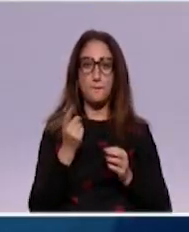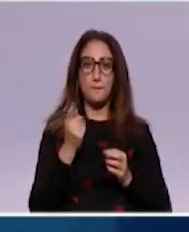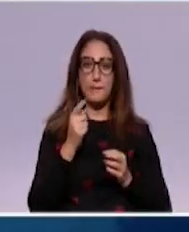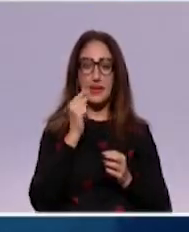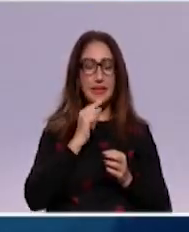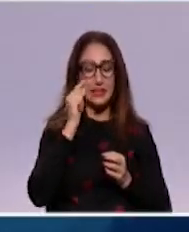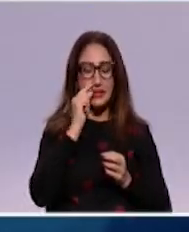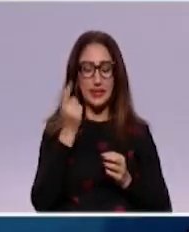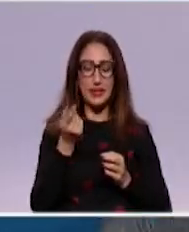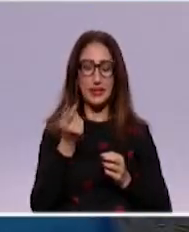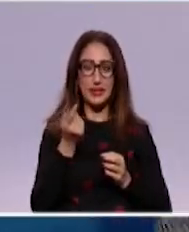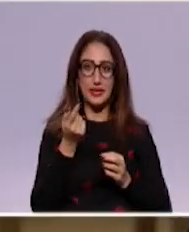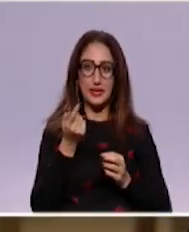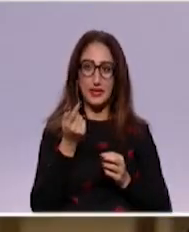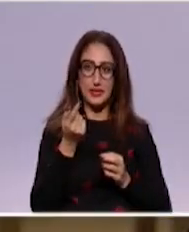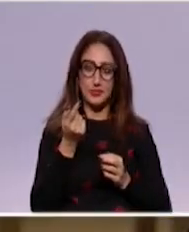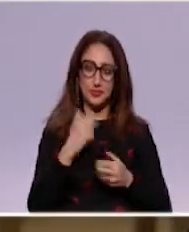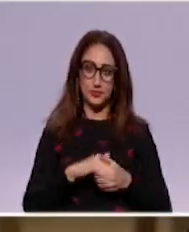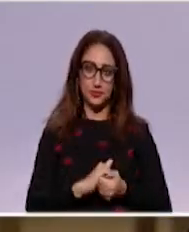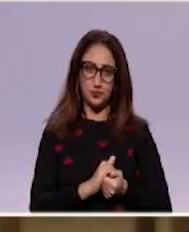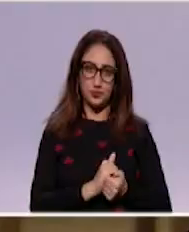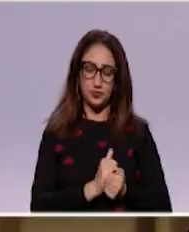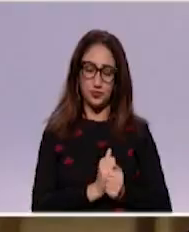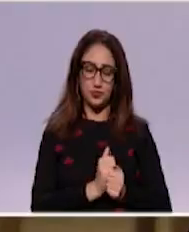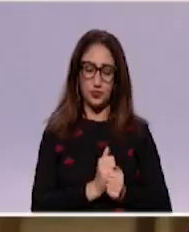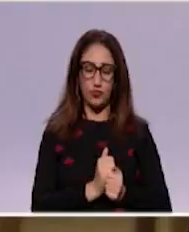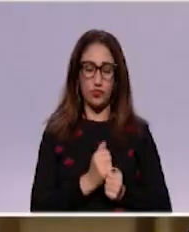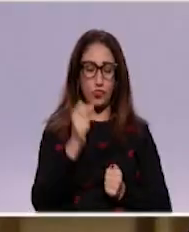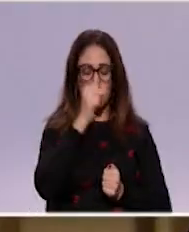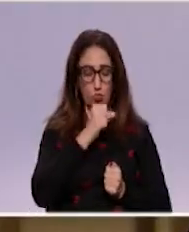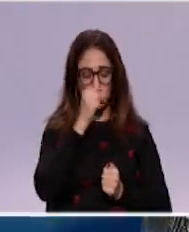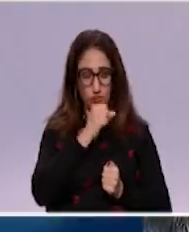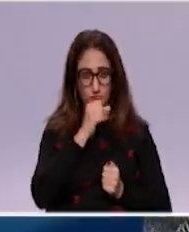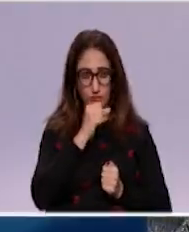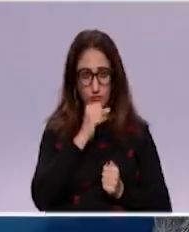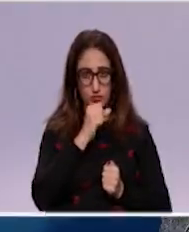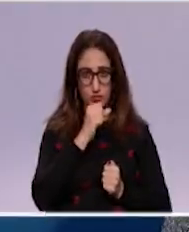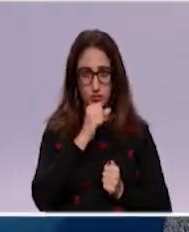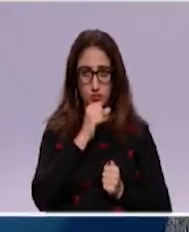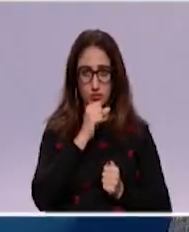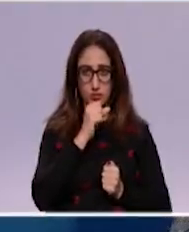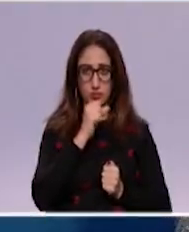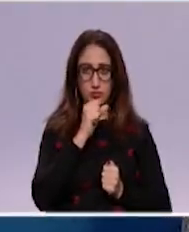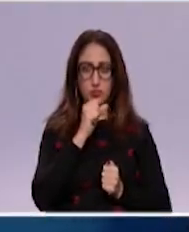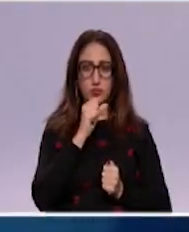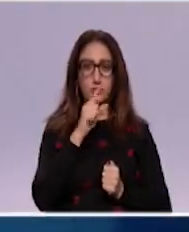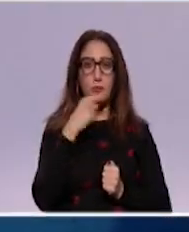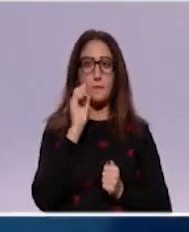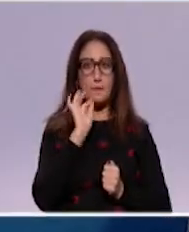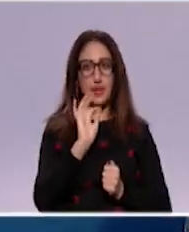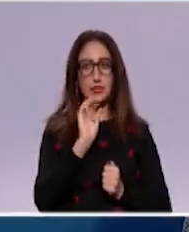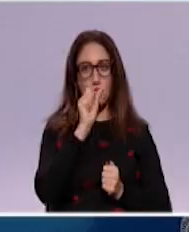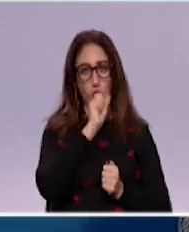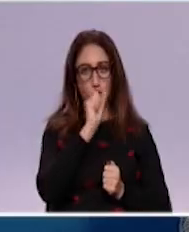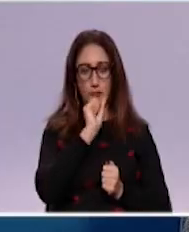دينية ليه هل اللي بيأدي المهرجان مطرب انت قلت لي لازم يكون مطرب. مطرب لازم يكون مطرب لازم